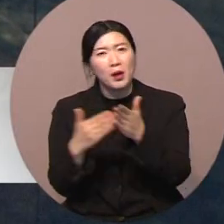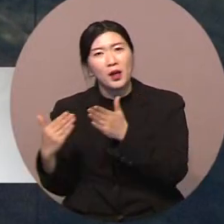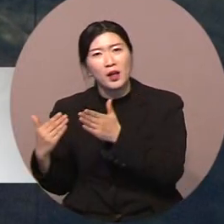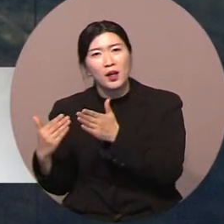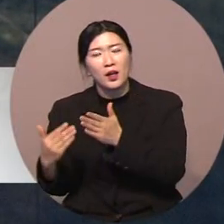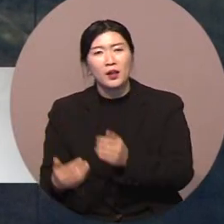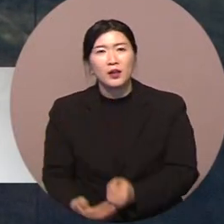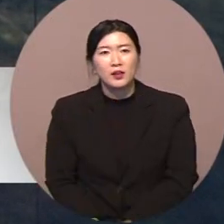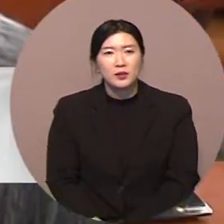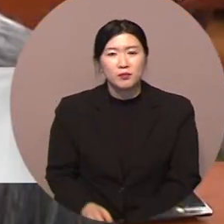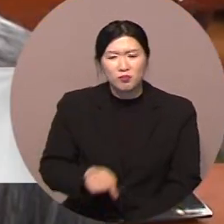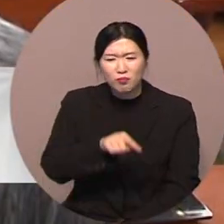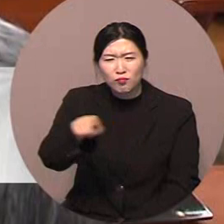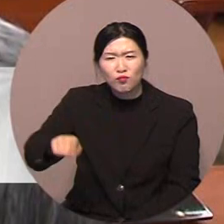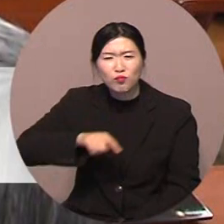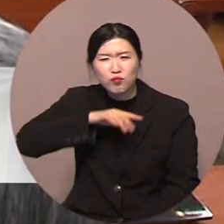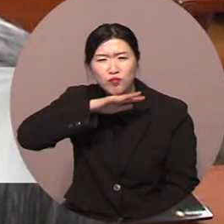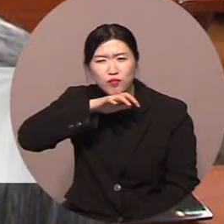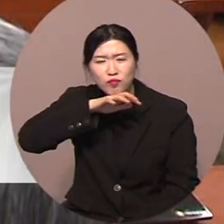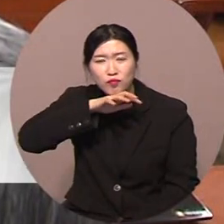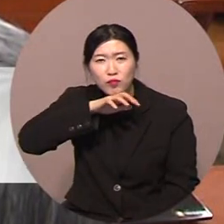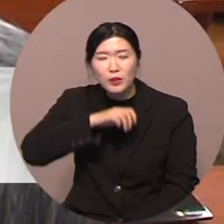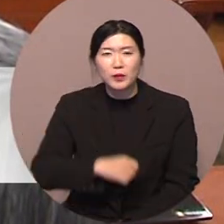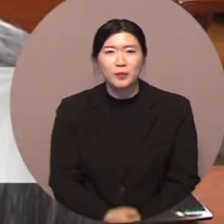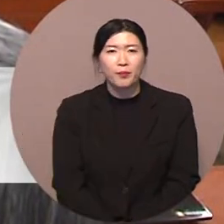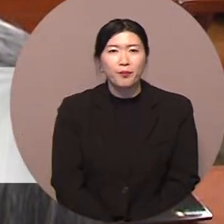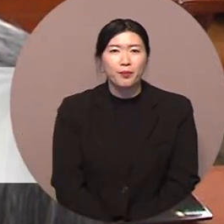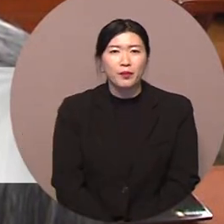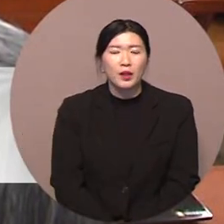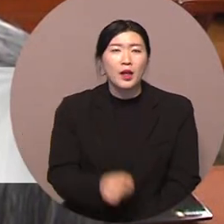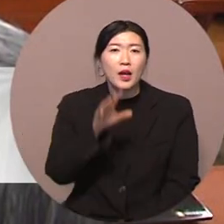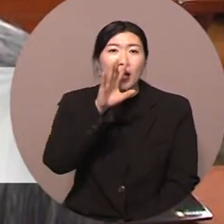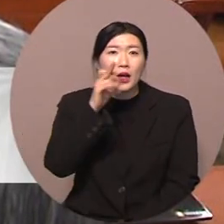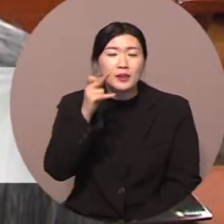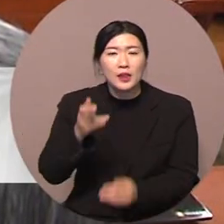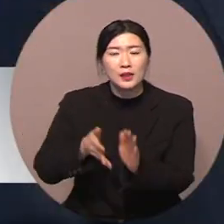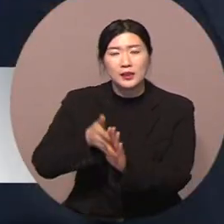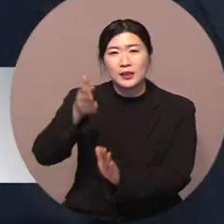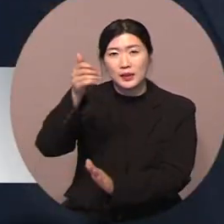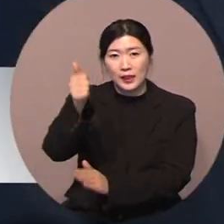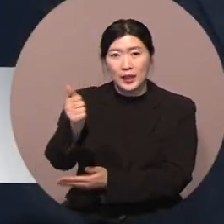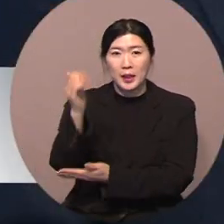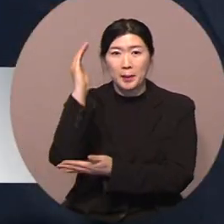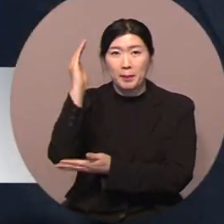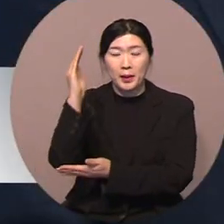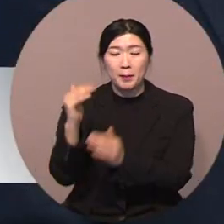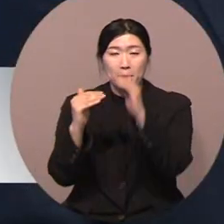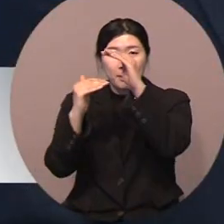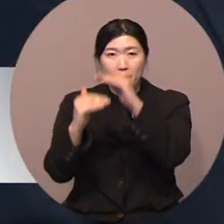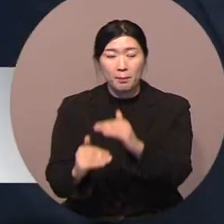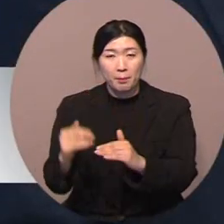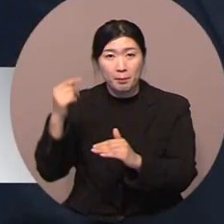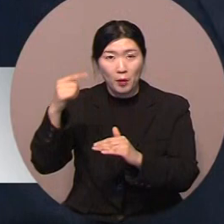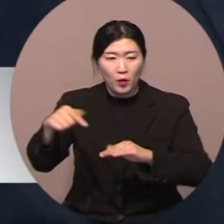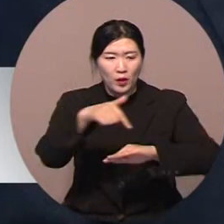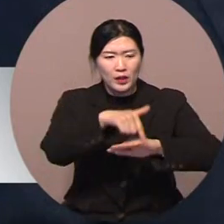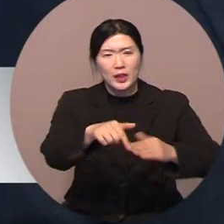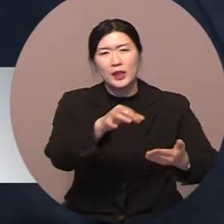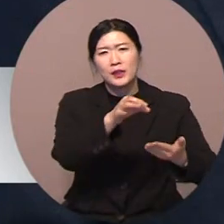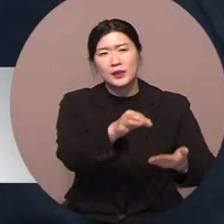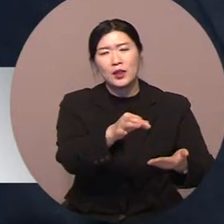통과하지 못하면서 지역에 반발이 거셉니다 복기왕 전 아산 시장은 입장문에서 기획 재정부의